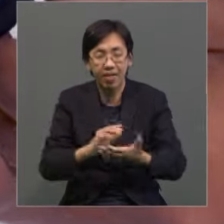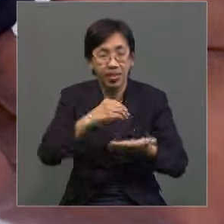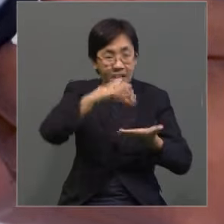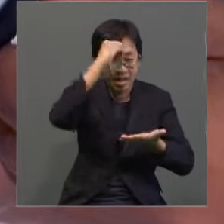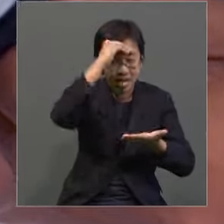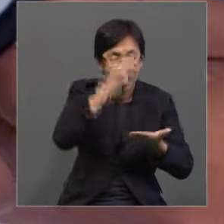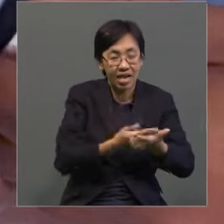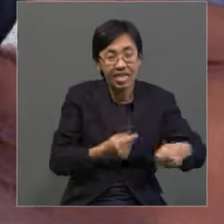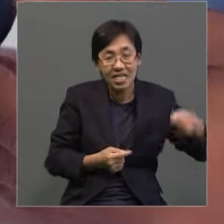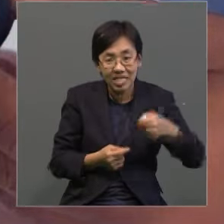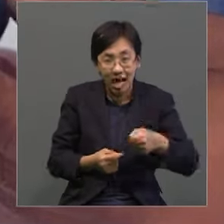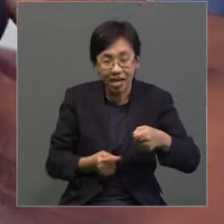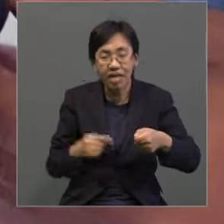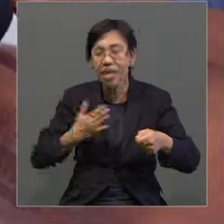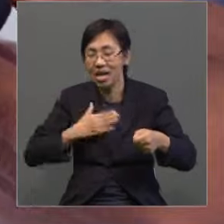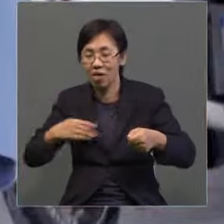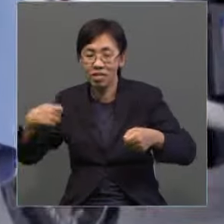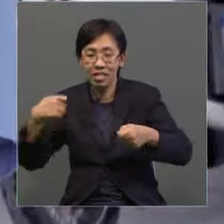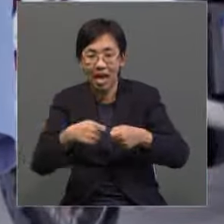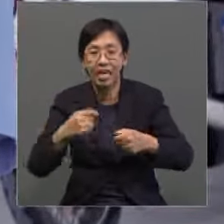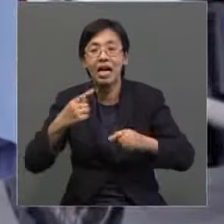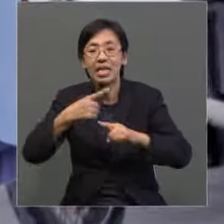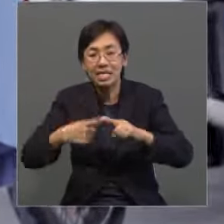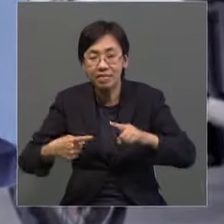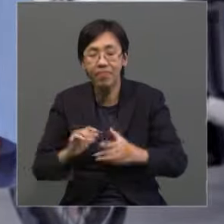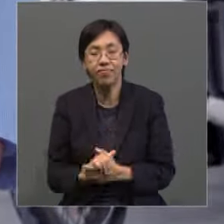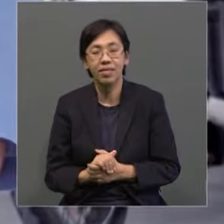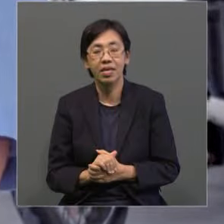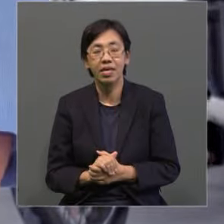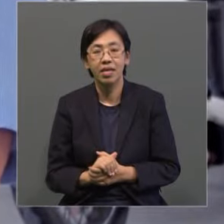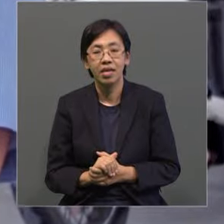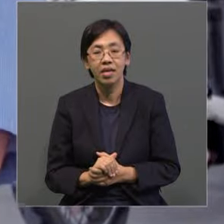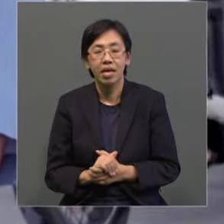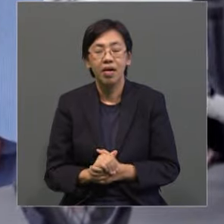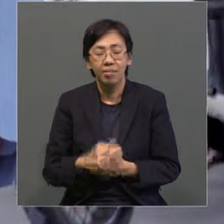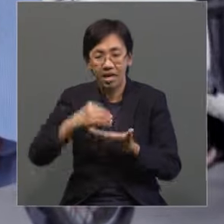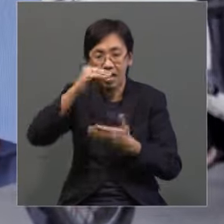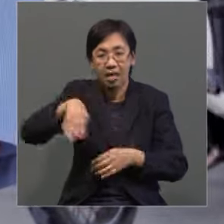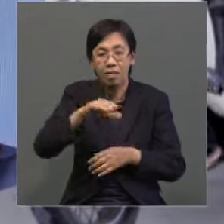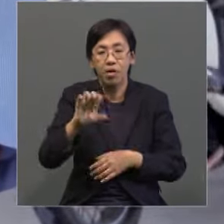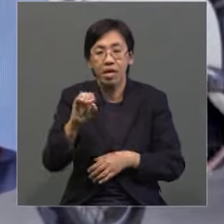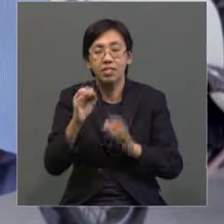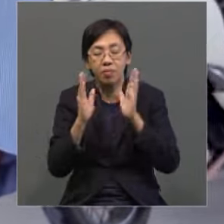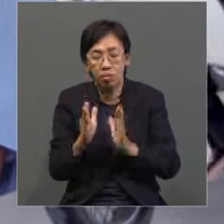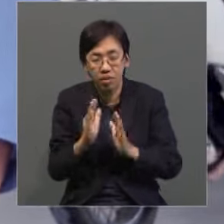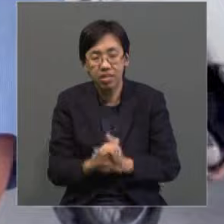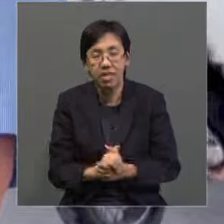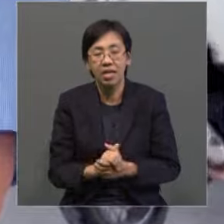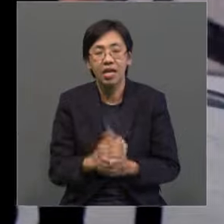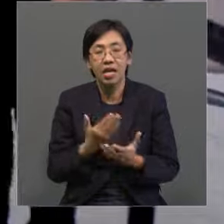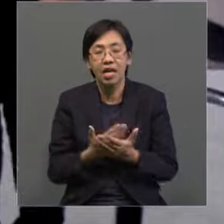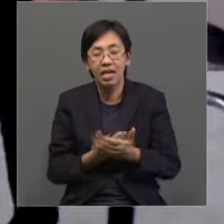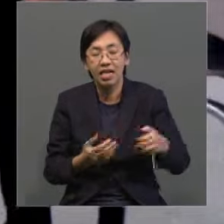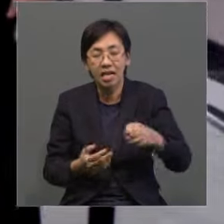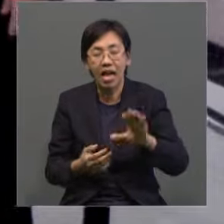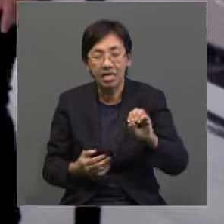ออกครึ่งหนึ่งเราออกให้ครึ่งหนึ่งนักเรียนมีโควต้า50คนนะครับนักเรียนออก50เราออก49